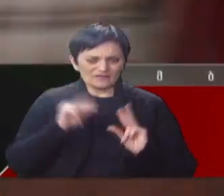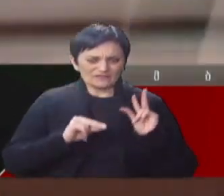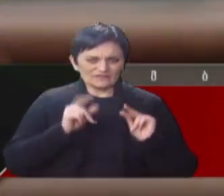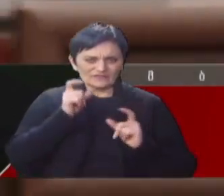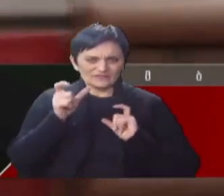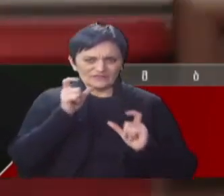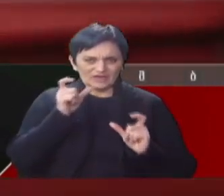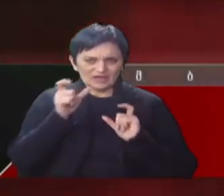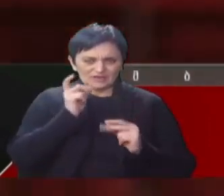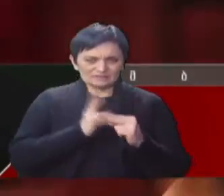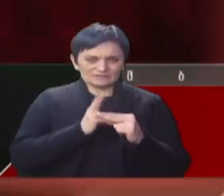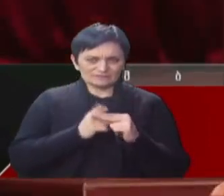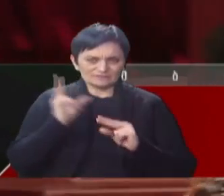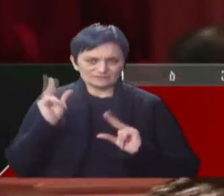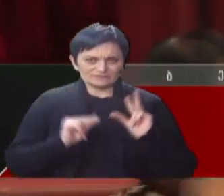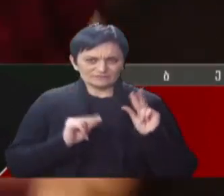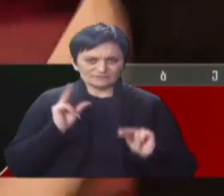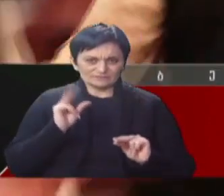ხნის სამართლის.